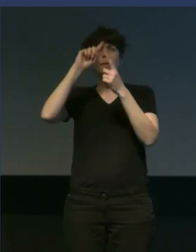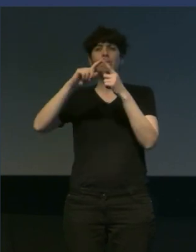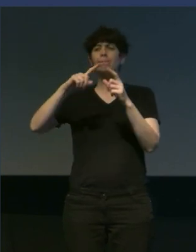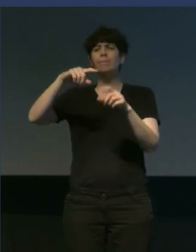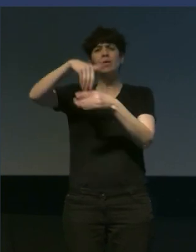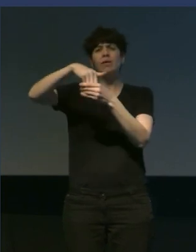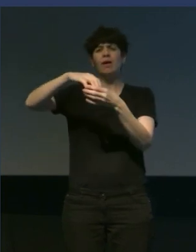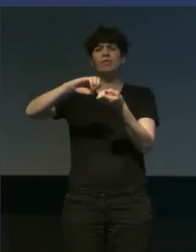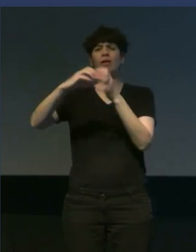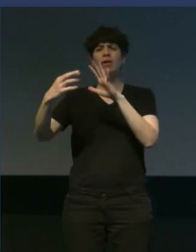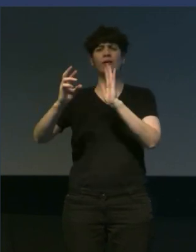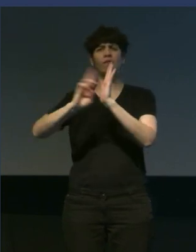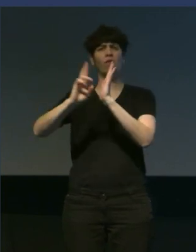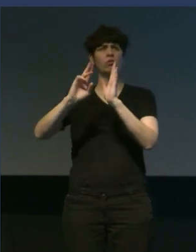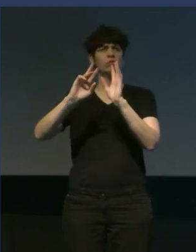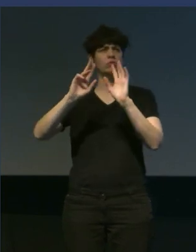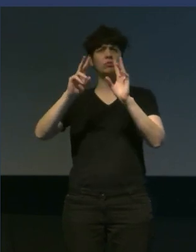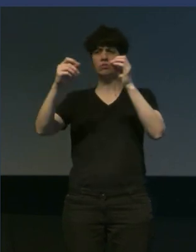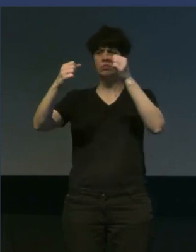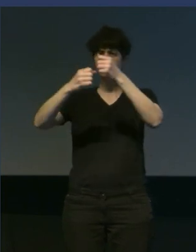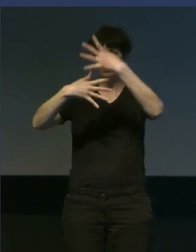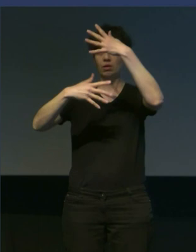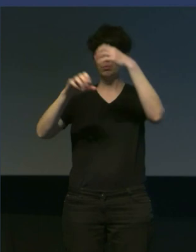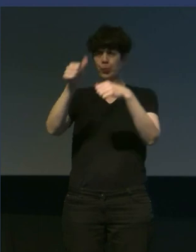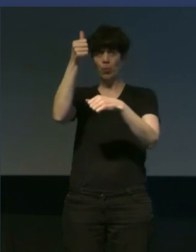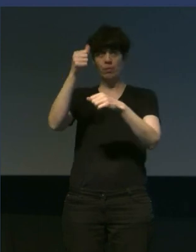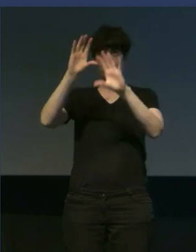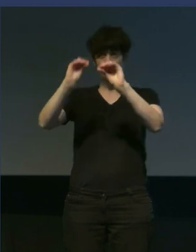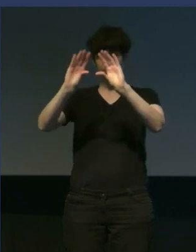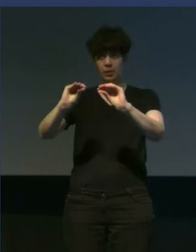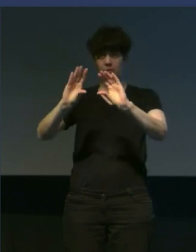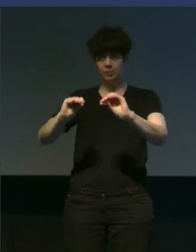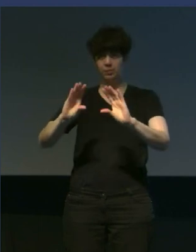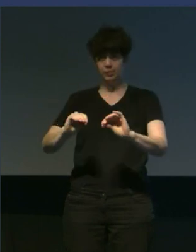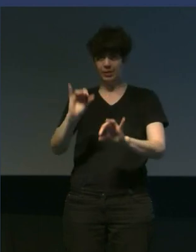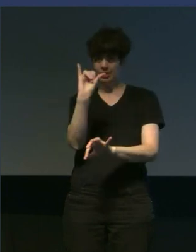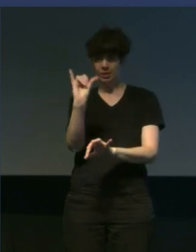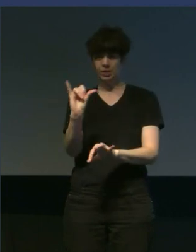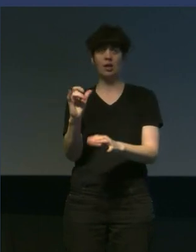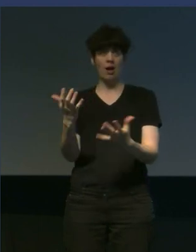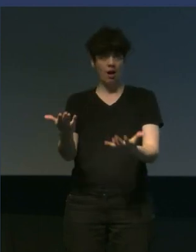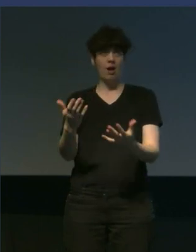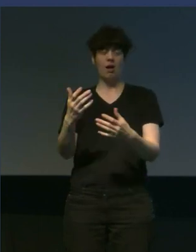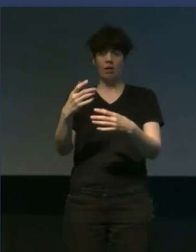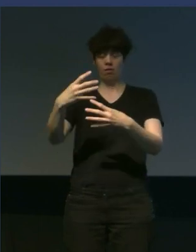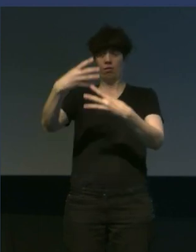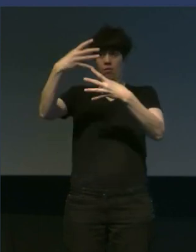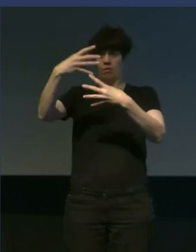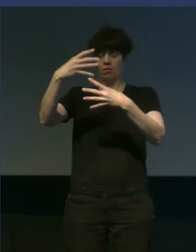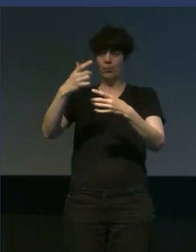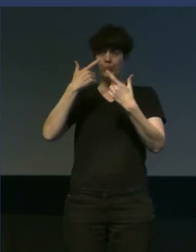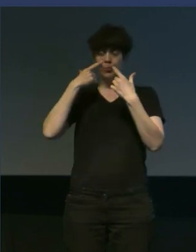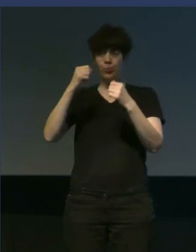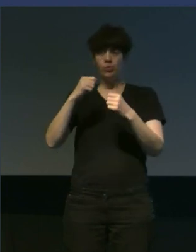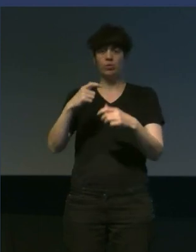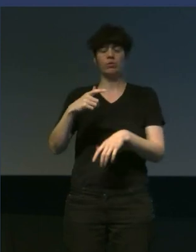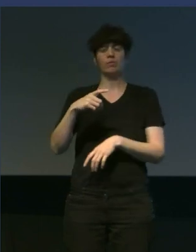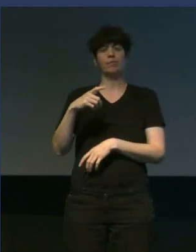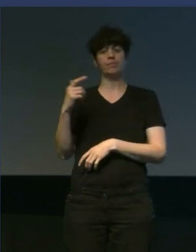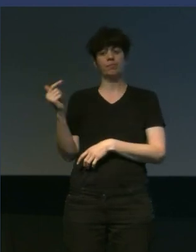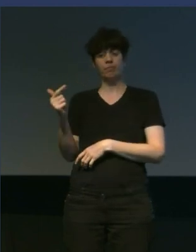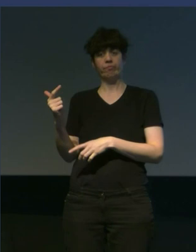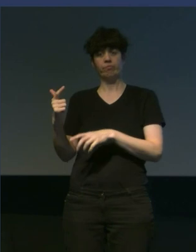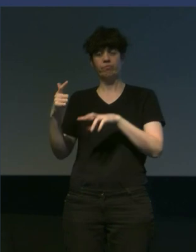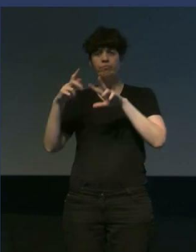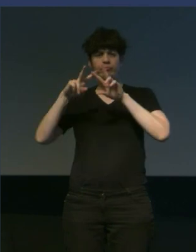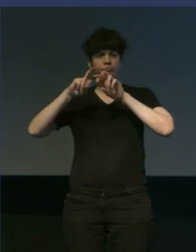c'est le fait d'être. D'avoir son site qui apparaît en premier quand on cherche sur Internet. Et donc, ils ont cherché, au sein